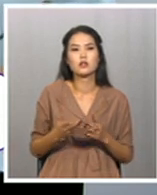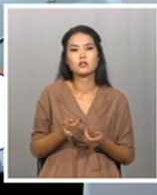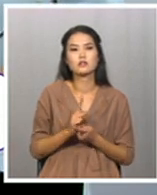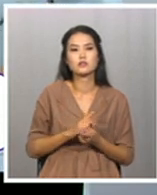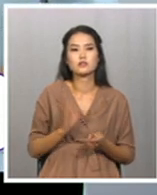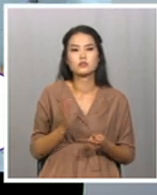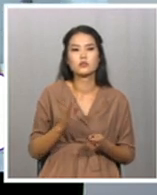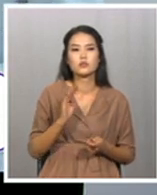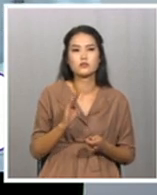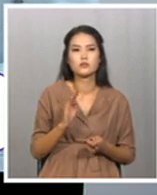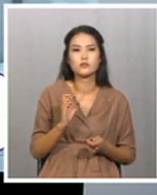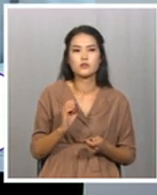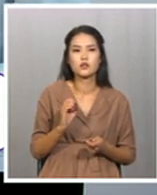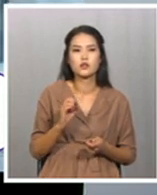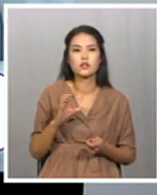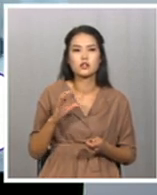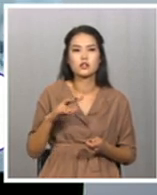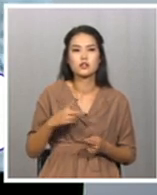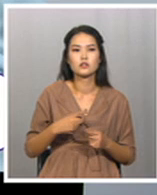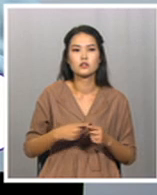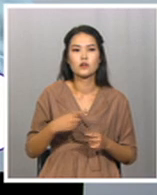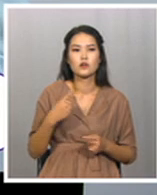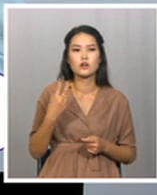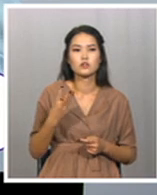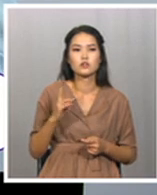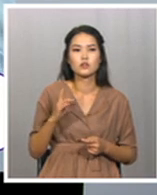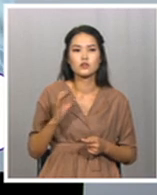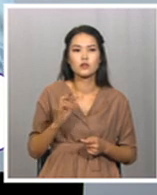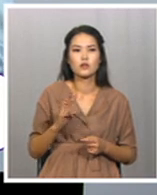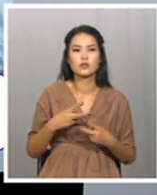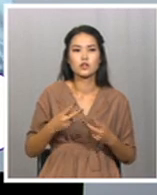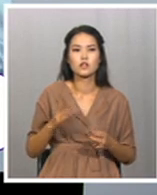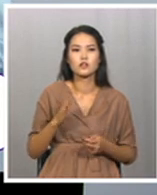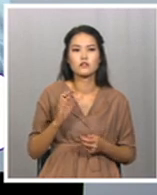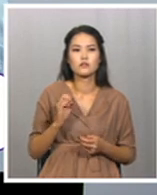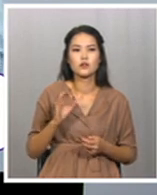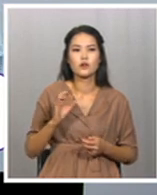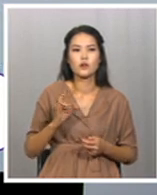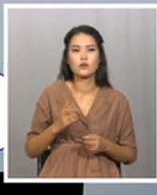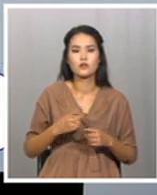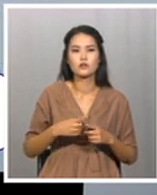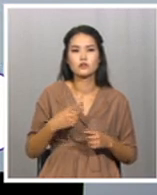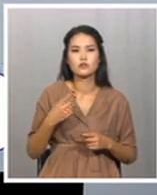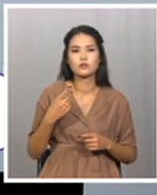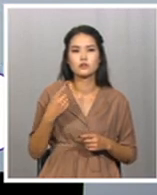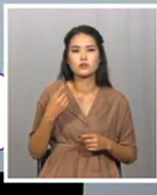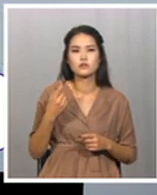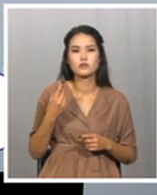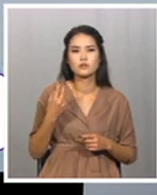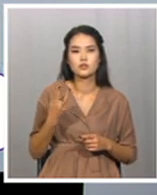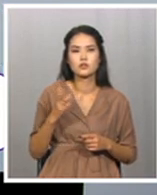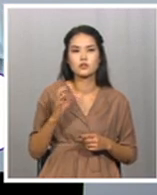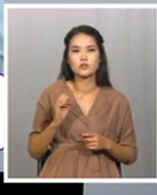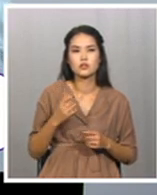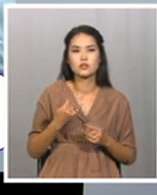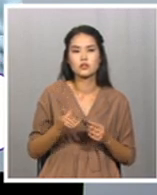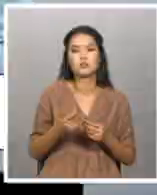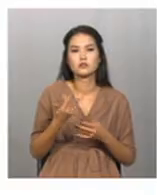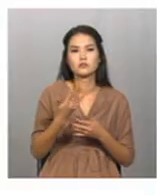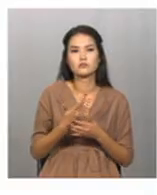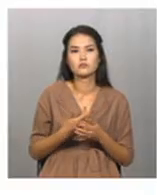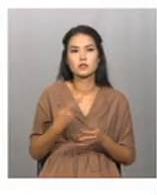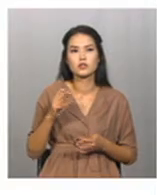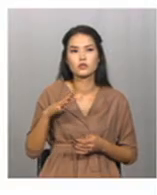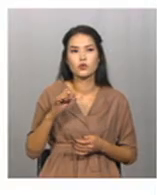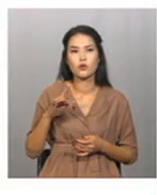гидроксидтері әрекеттесіп, сәйкесінше тұнбалар түзіледі. Яғни темірдің эквивалентті гидроксиді және темірдің үшвалентті